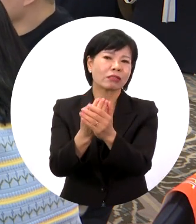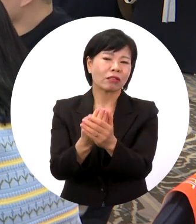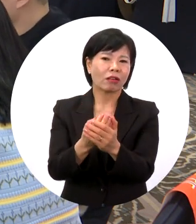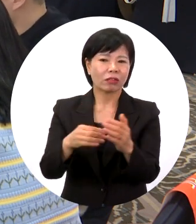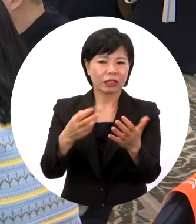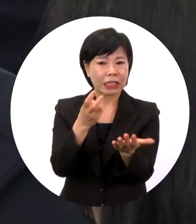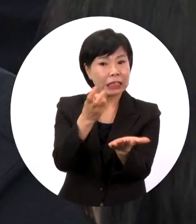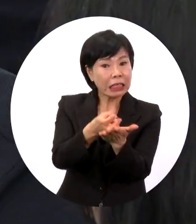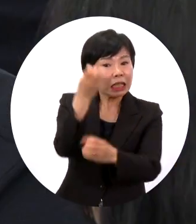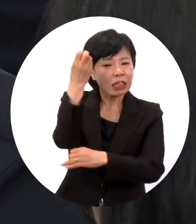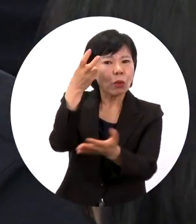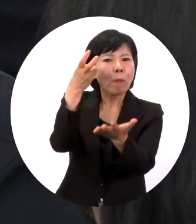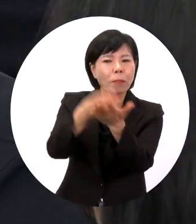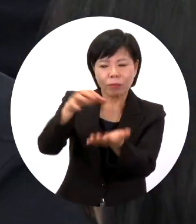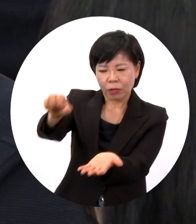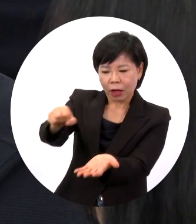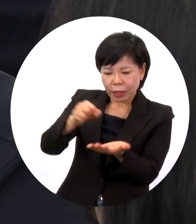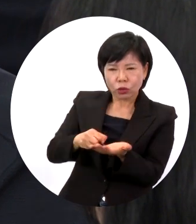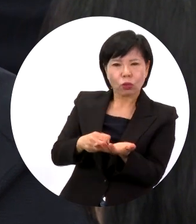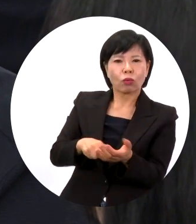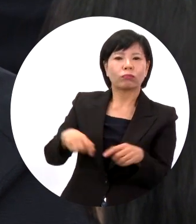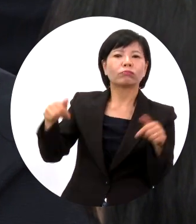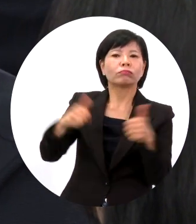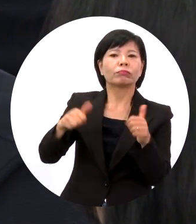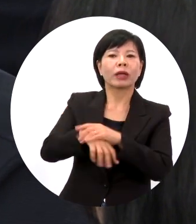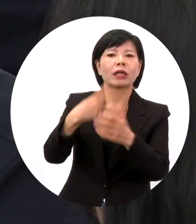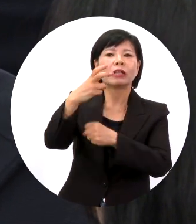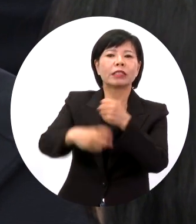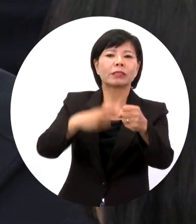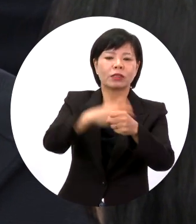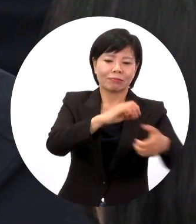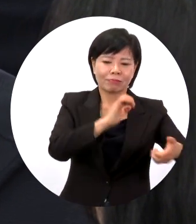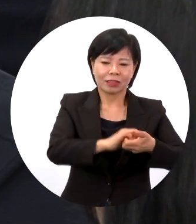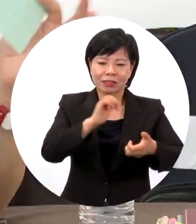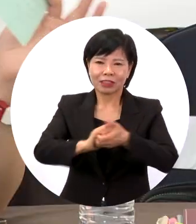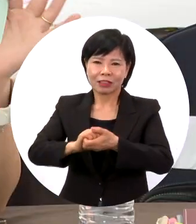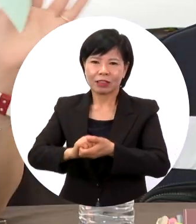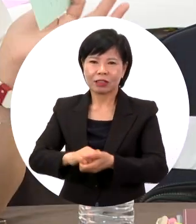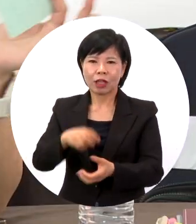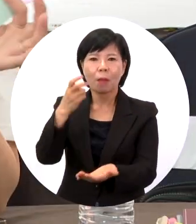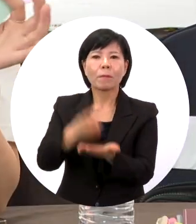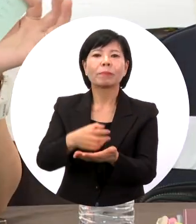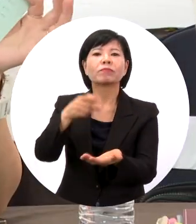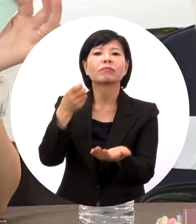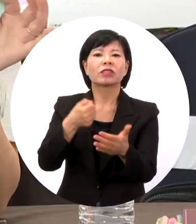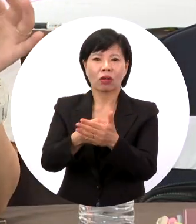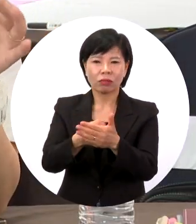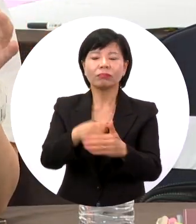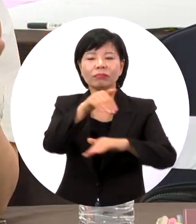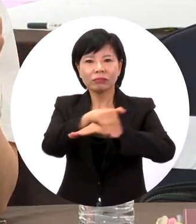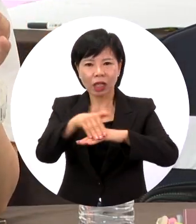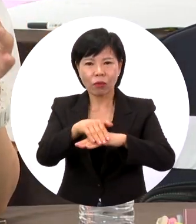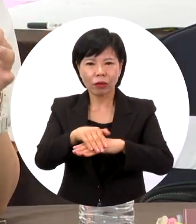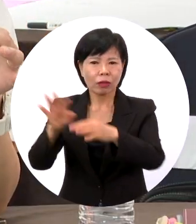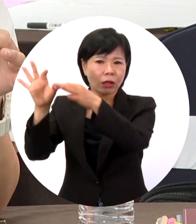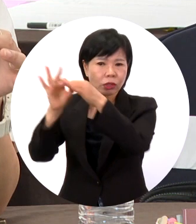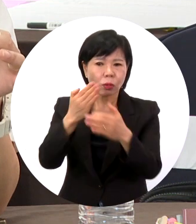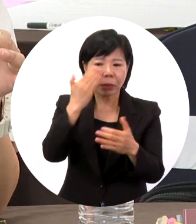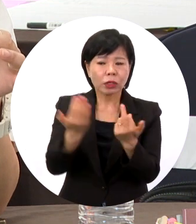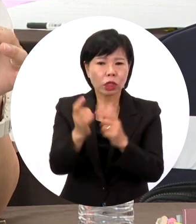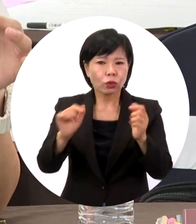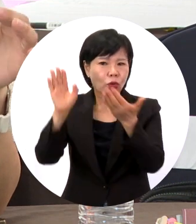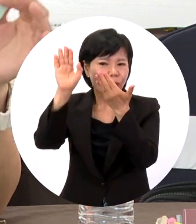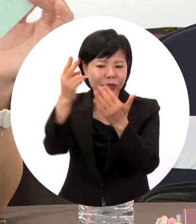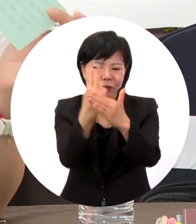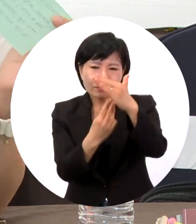발전 기본법을 토대로 수립하는 20년 단위 초장기 법정 계획입니다. 이번 원탁회의는 지속가능한 제주의